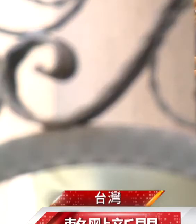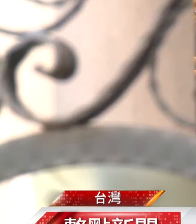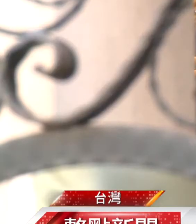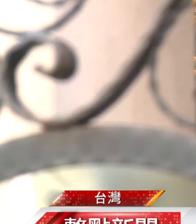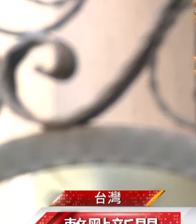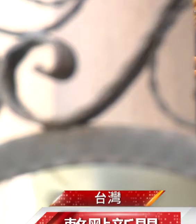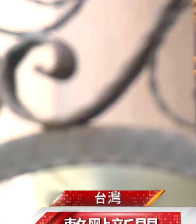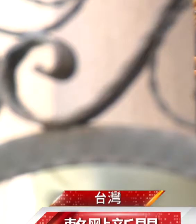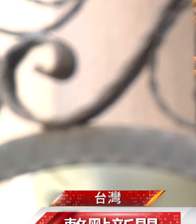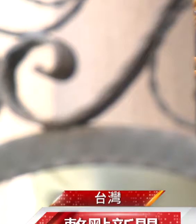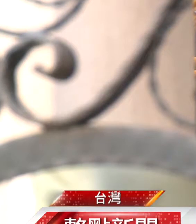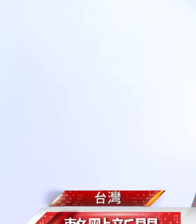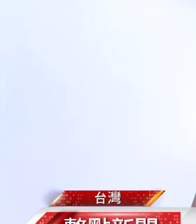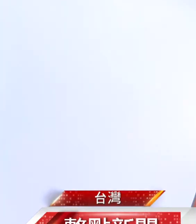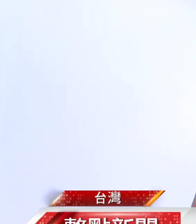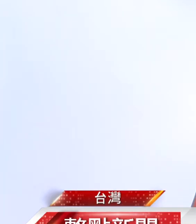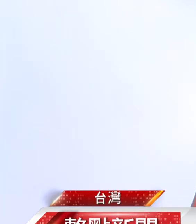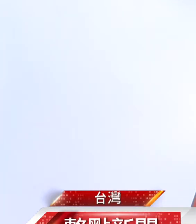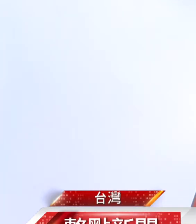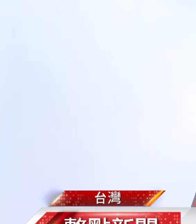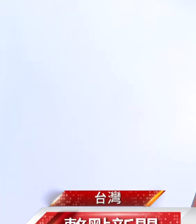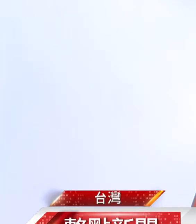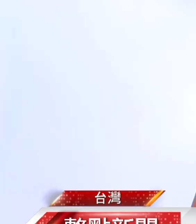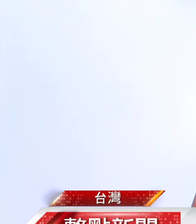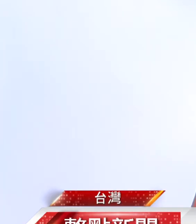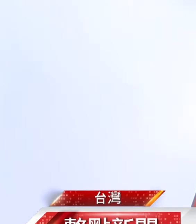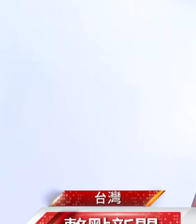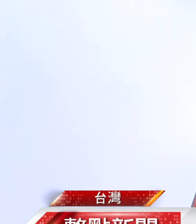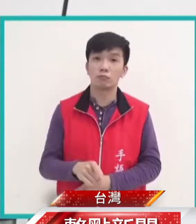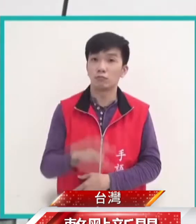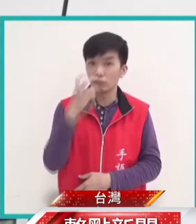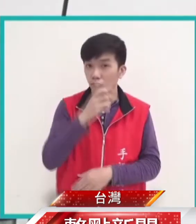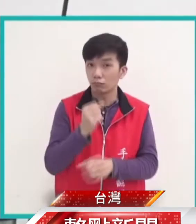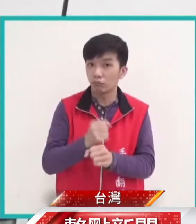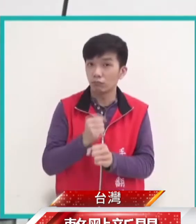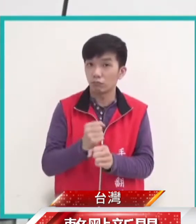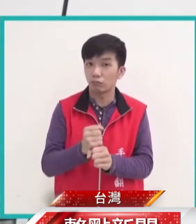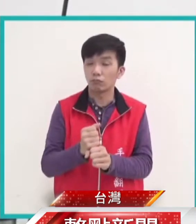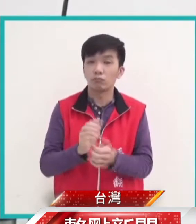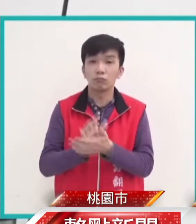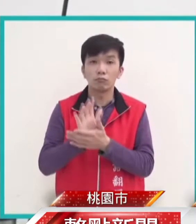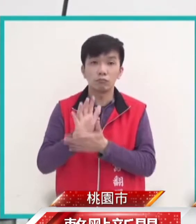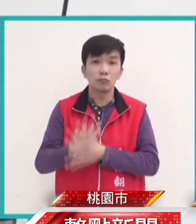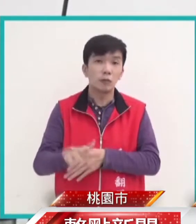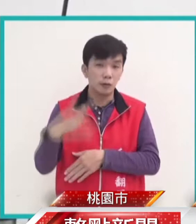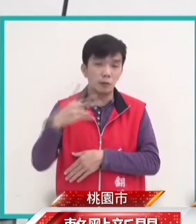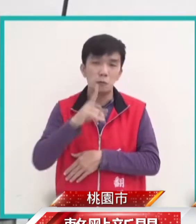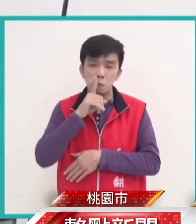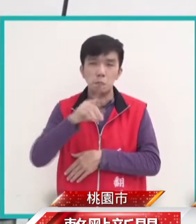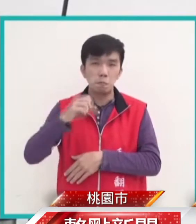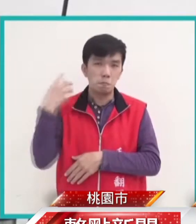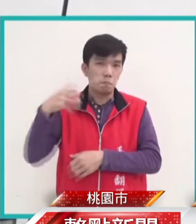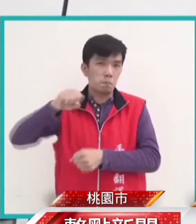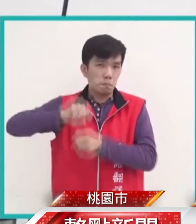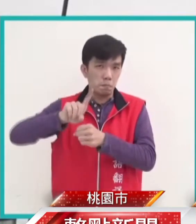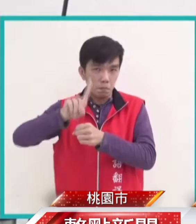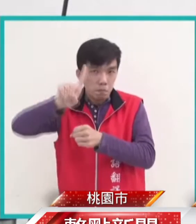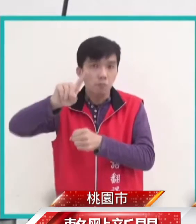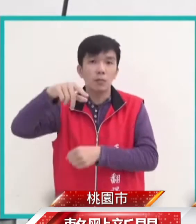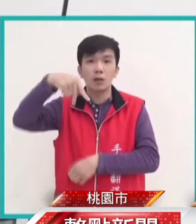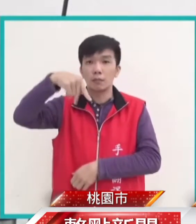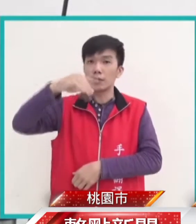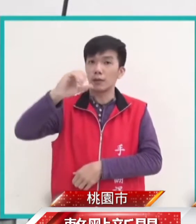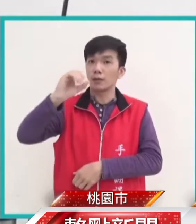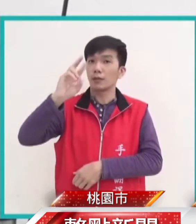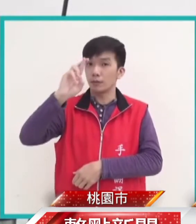园加贝尔幼儿园跟前都火锅已经确定属于同一个传播链。 我们有新增一位PCR 确诊为阳